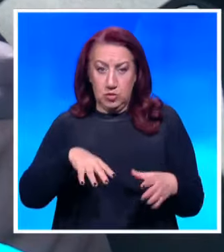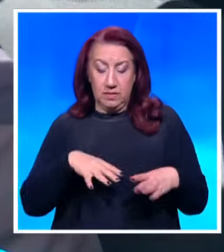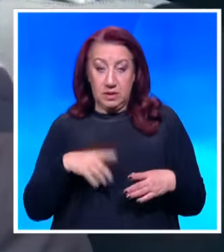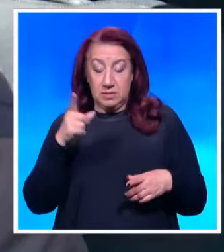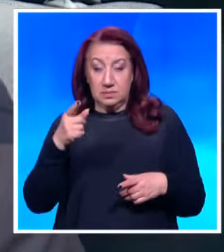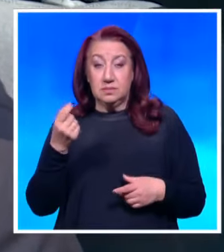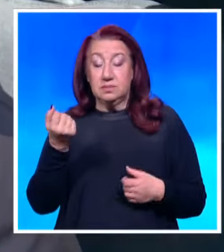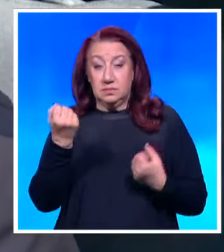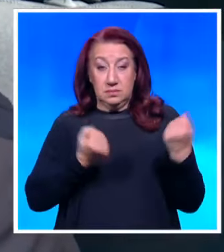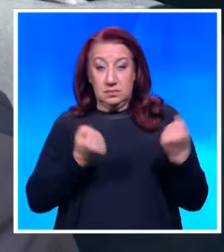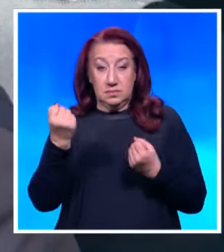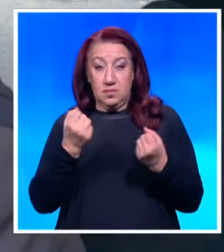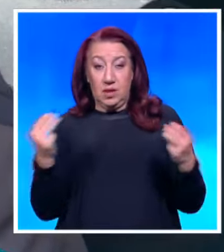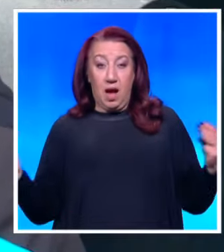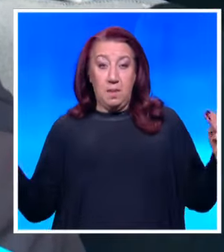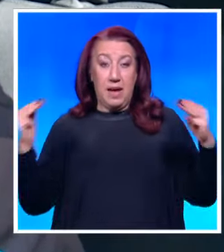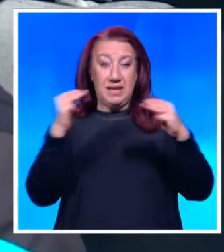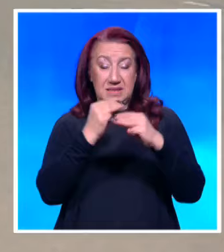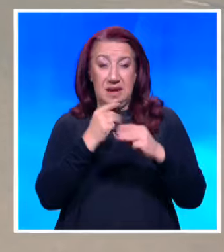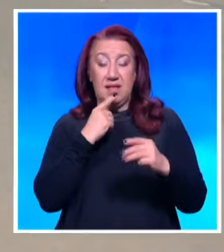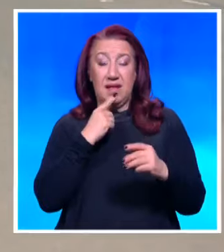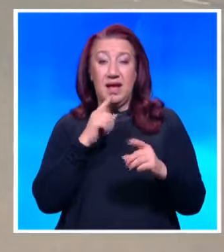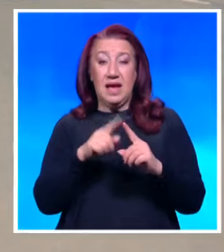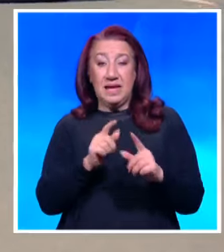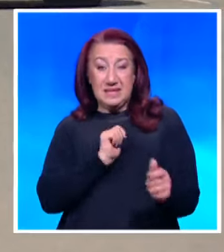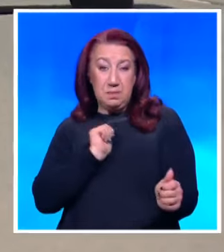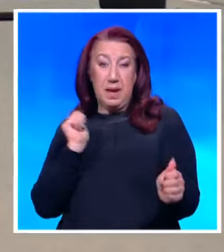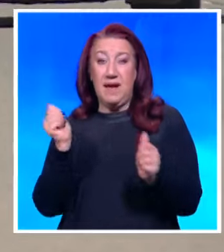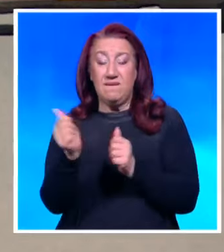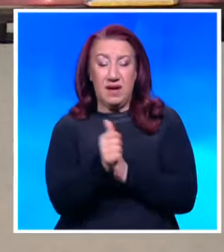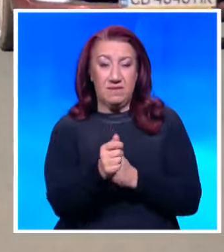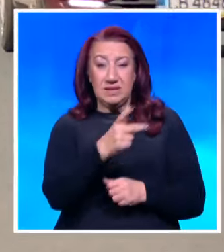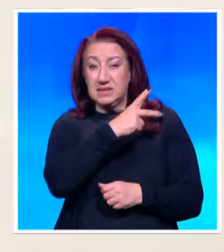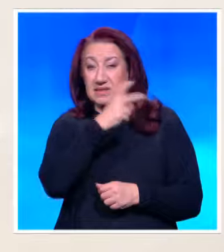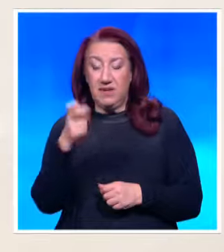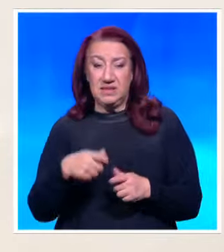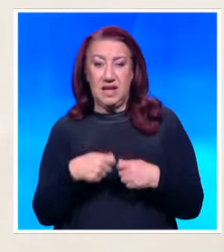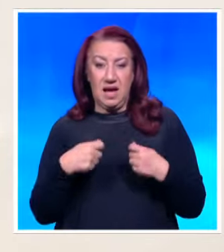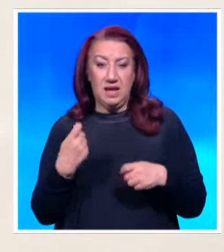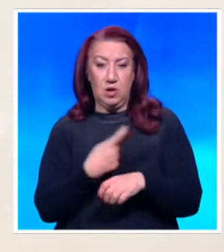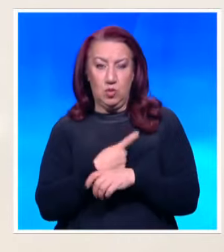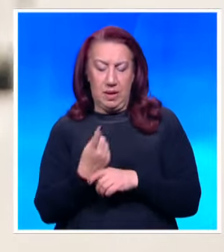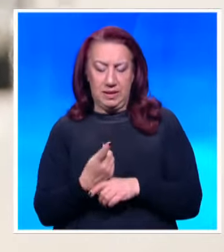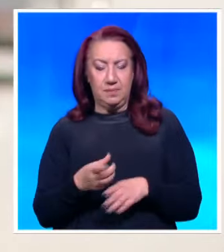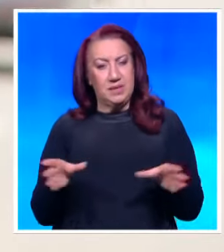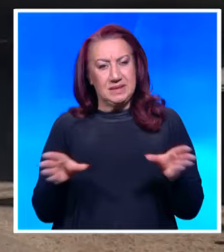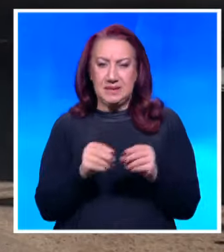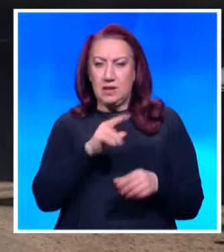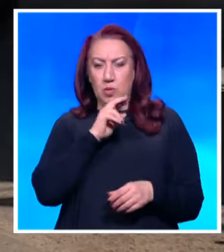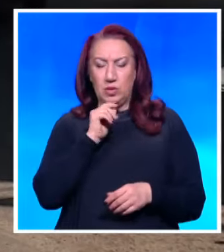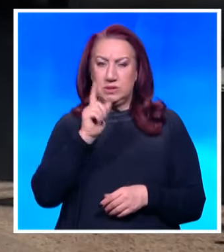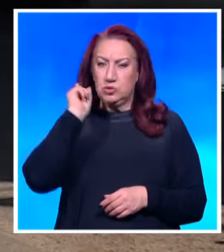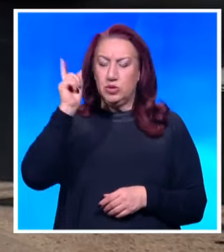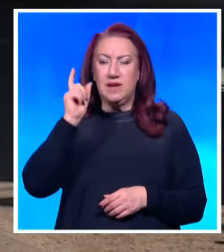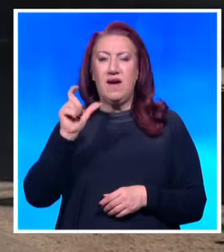мен съм изпреварили от десната страна с 200 км. Заедно с столичната полиция отиваме на околовръстния път. Едно от местата